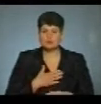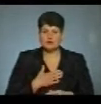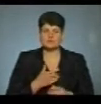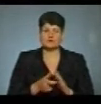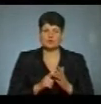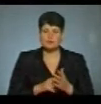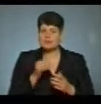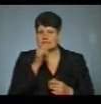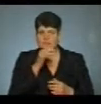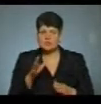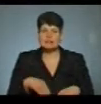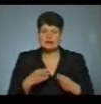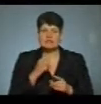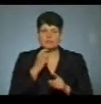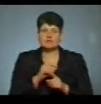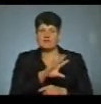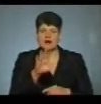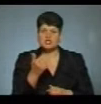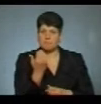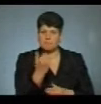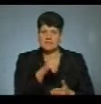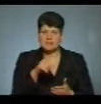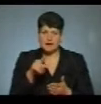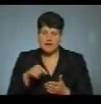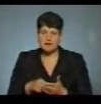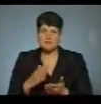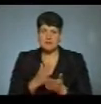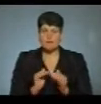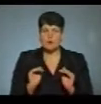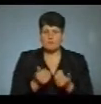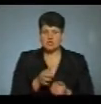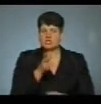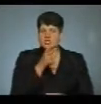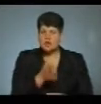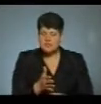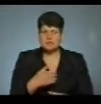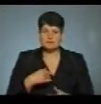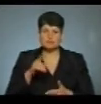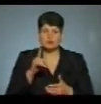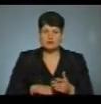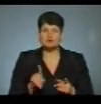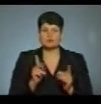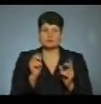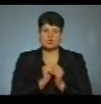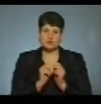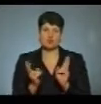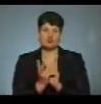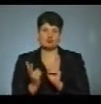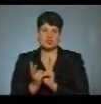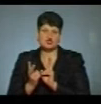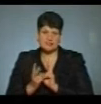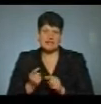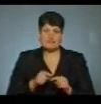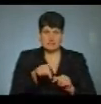Мені шкода, що ми не змогли дати відповідь на всі ваші запитання, тому що маємо обмежений ефірний час, але ми сподіваємося, що будемо часто зустрічатися в